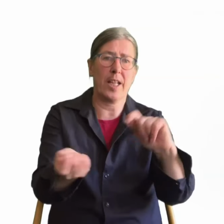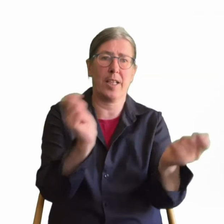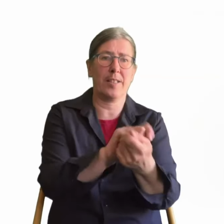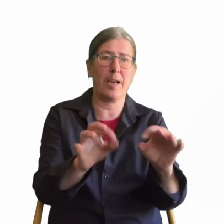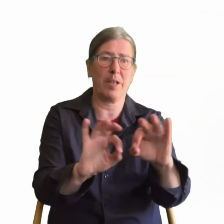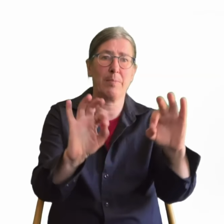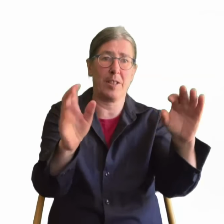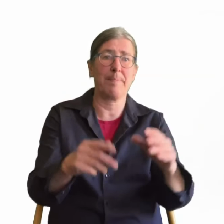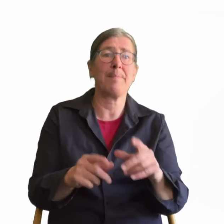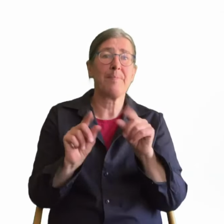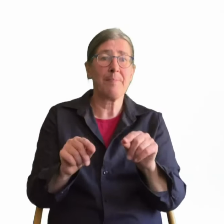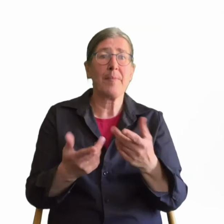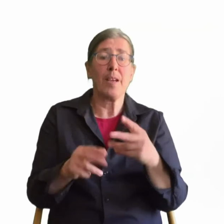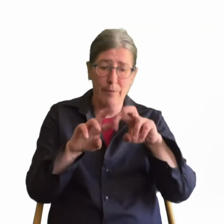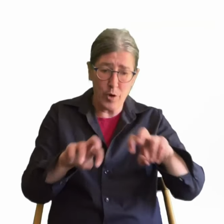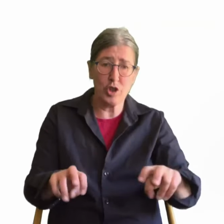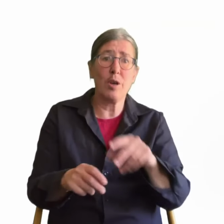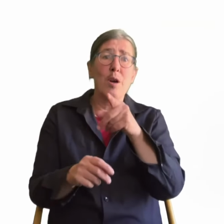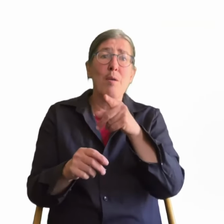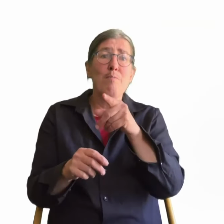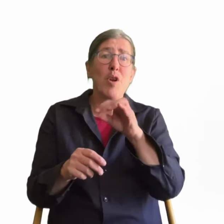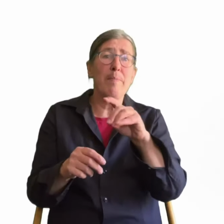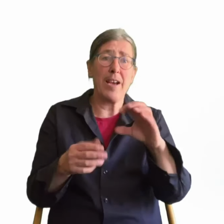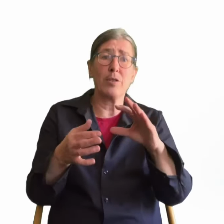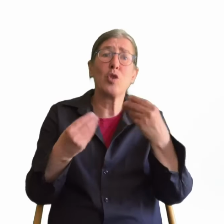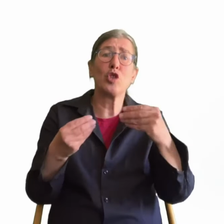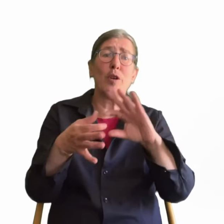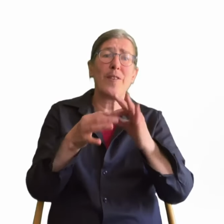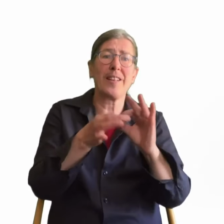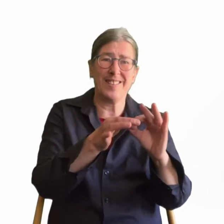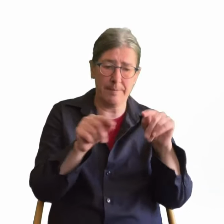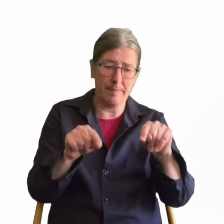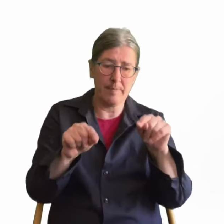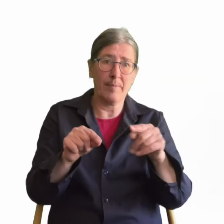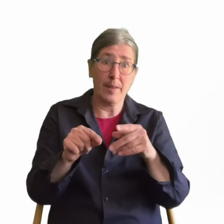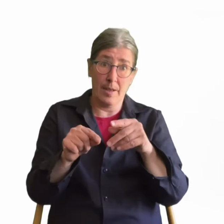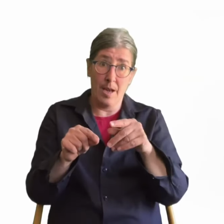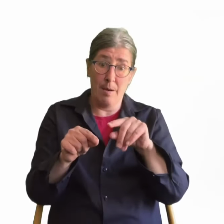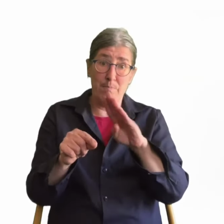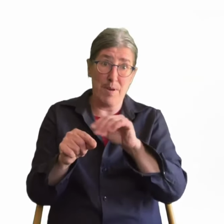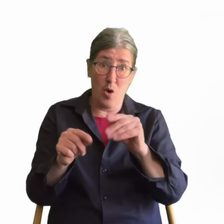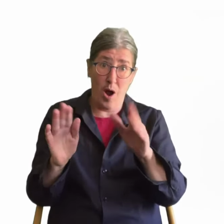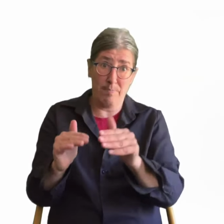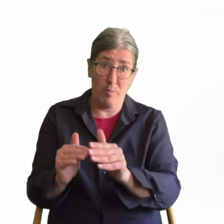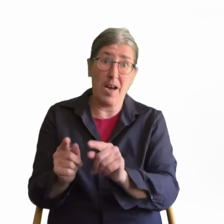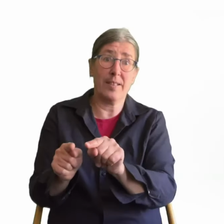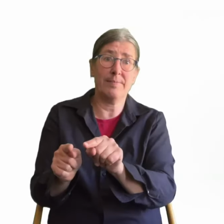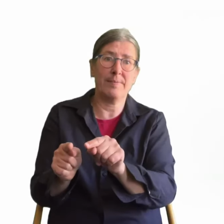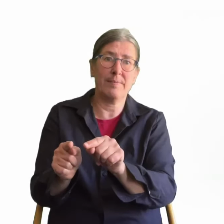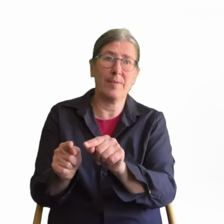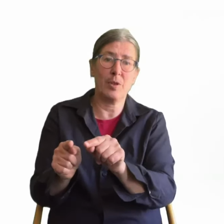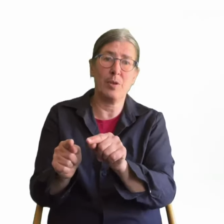verbessern. Also geforscht wird an Polymeren, an Plastikketten, an Kunststoffketten, die biologisch abbaubar